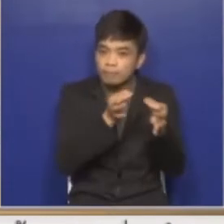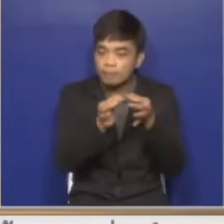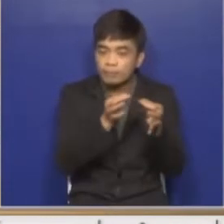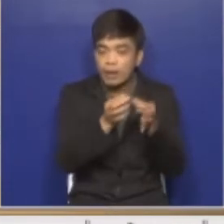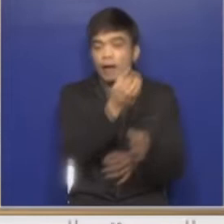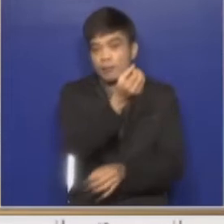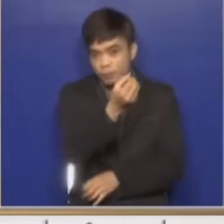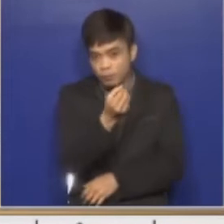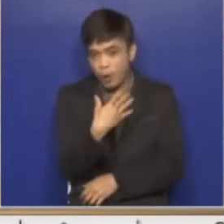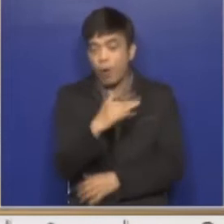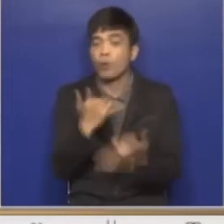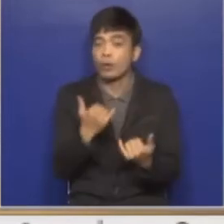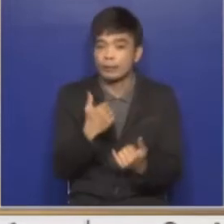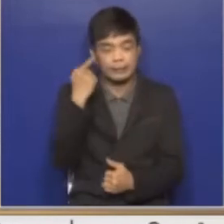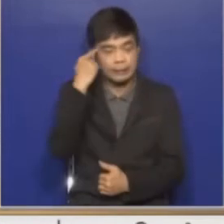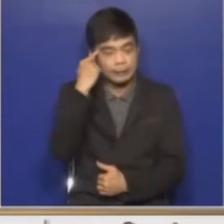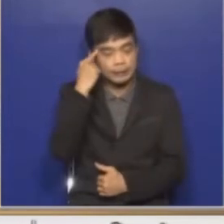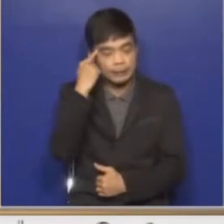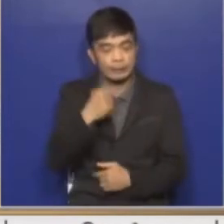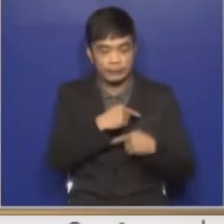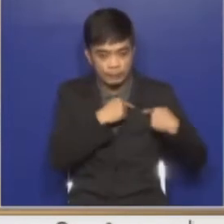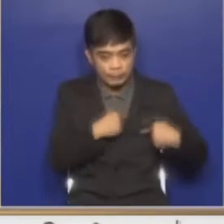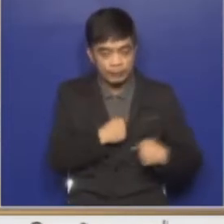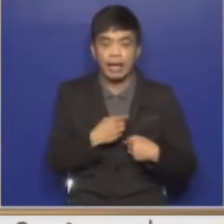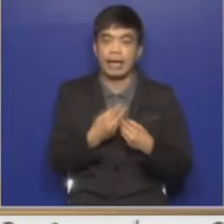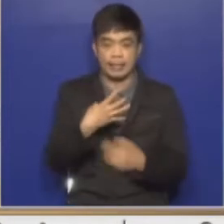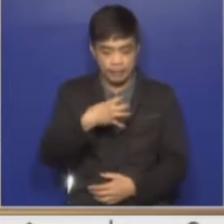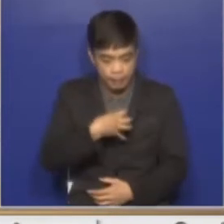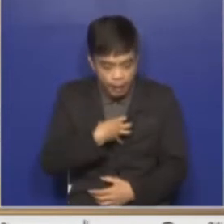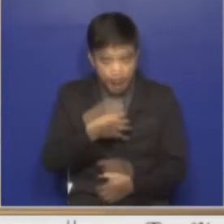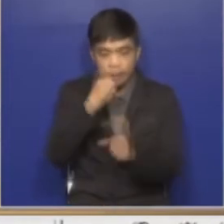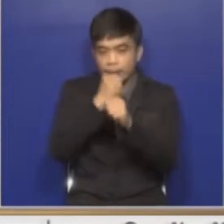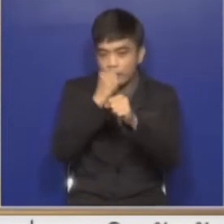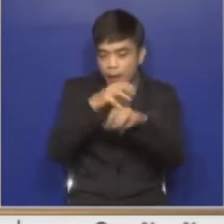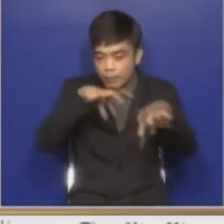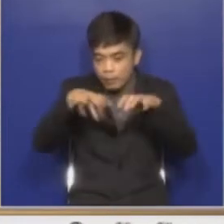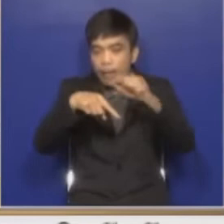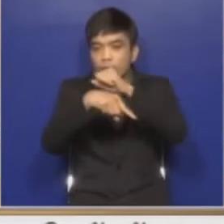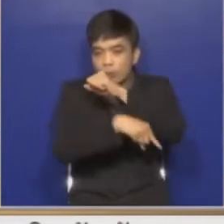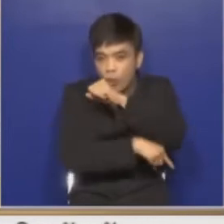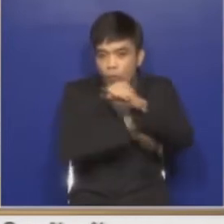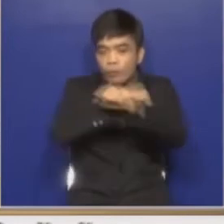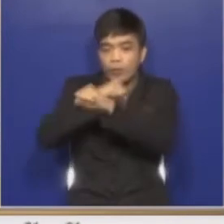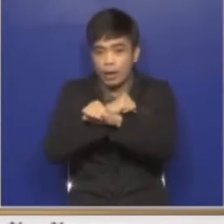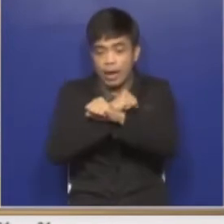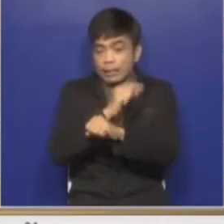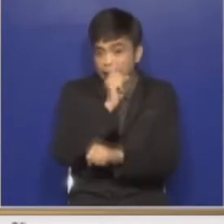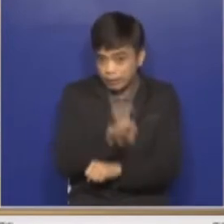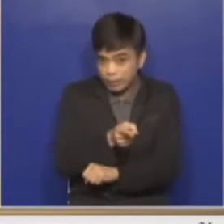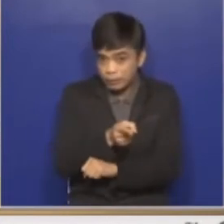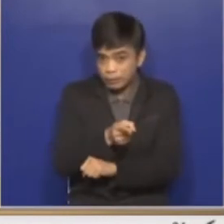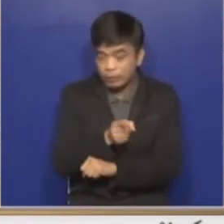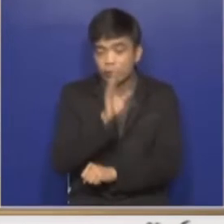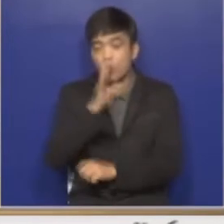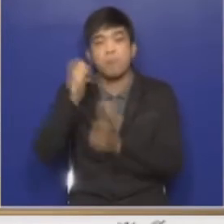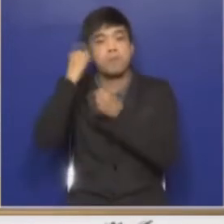ท่านเนี่ยได้จริงใจมั้ยกับนโยบายปราบทุจริตนะครับอย่างที่ท่านๆเนี่ยที่เข้าไปประท้วง